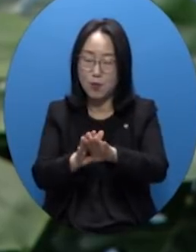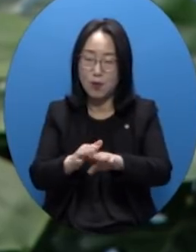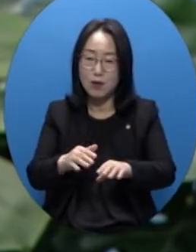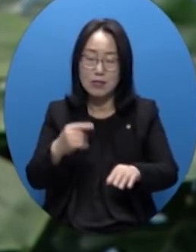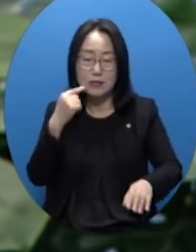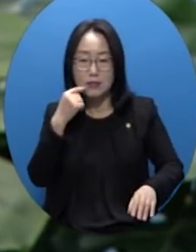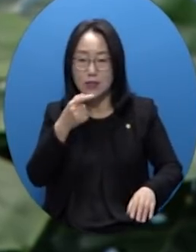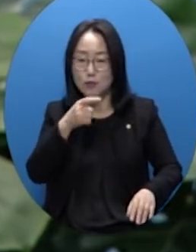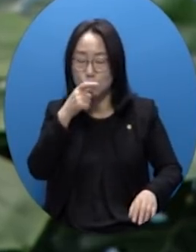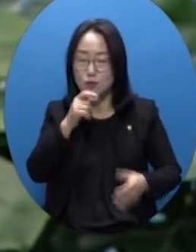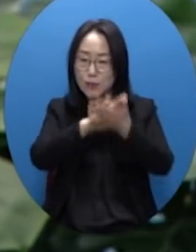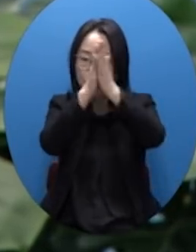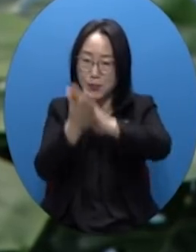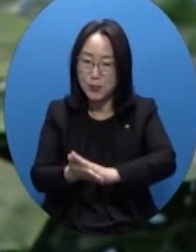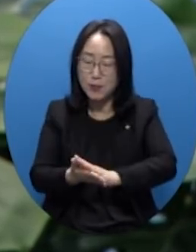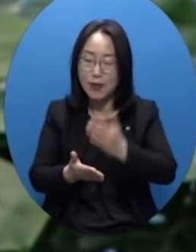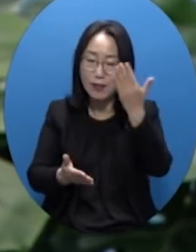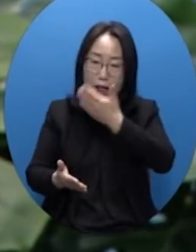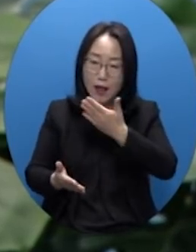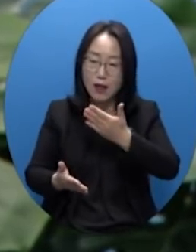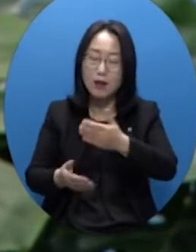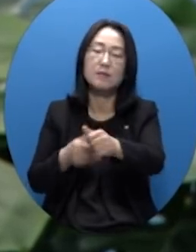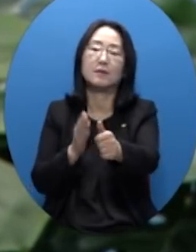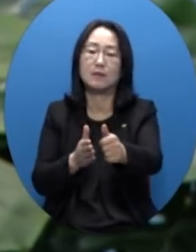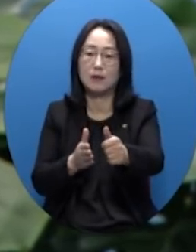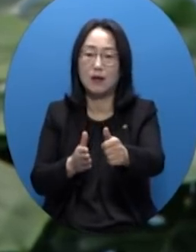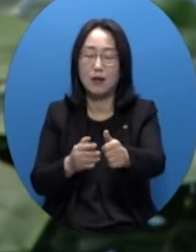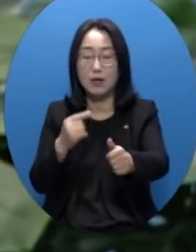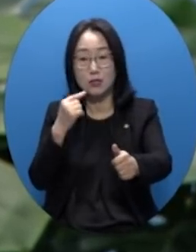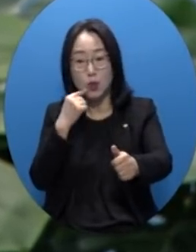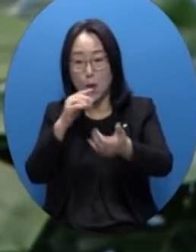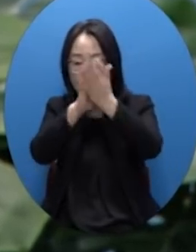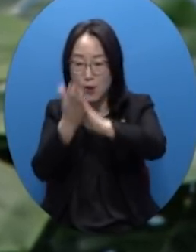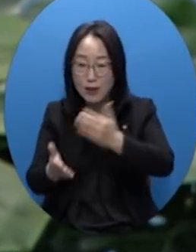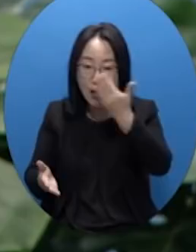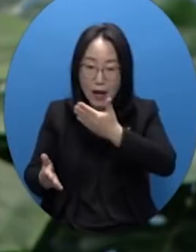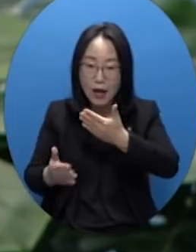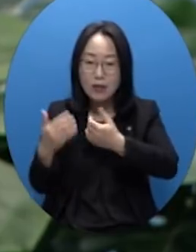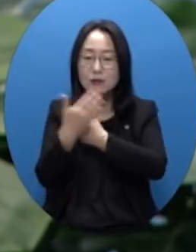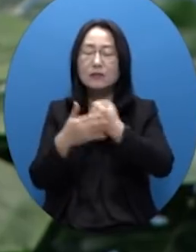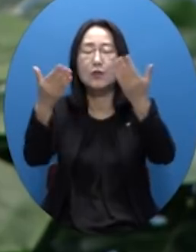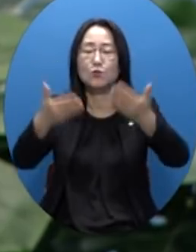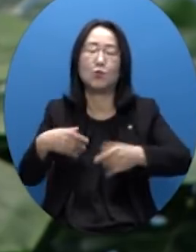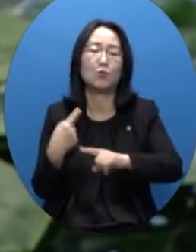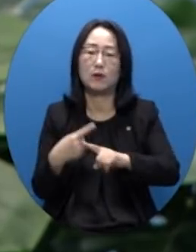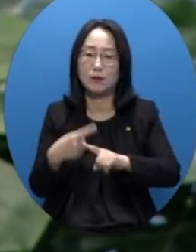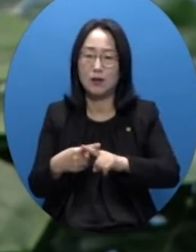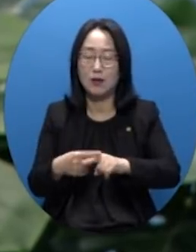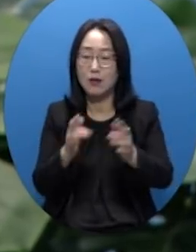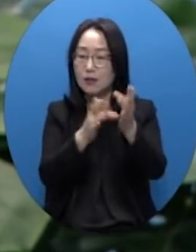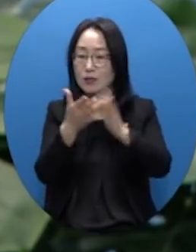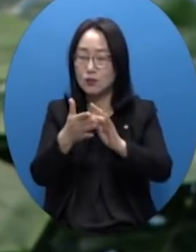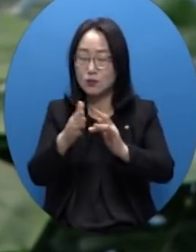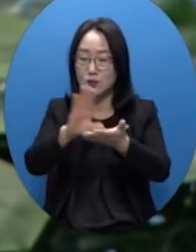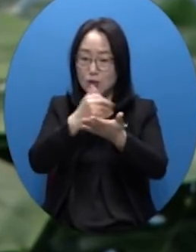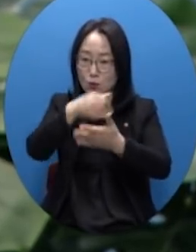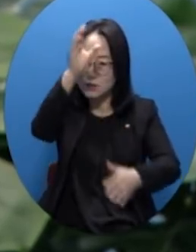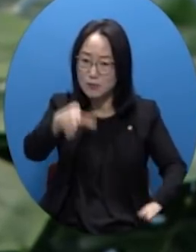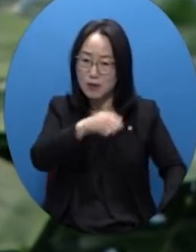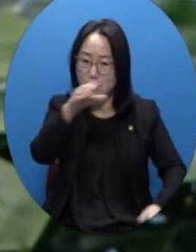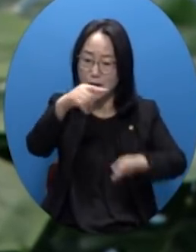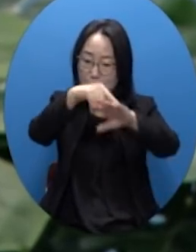것입니다 스물이 담으로 박힐 때 하나님의 은혜가 임하는 것입니다 예수의 십자가 우리 막 거대 터지게 될 때